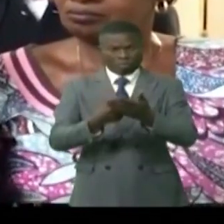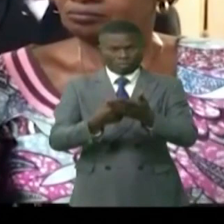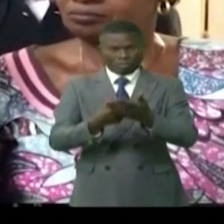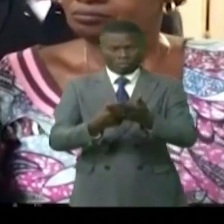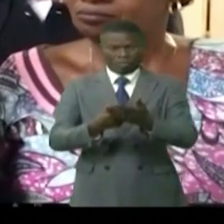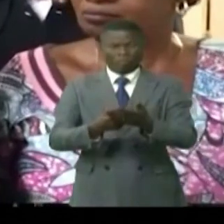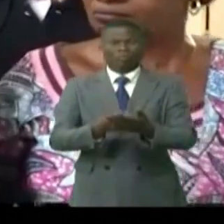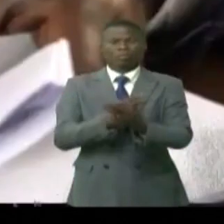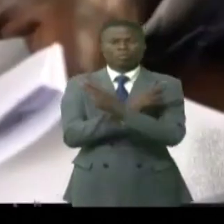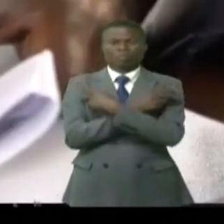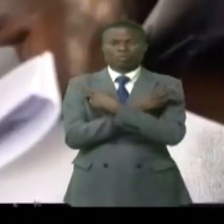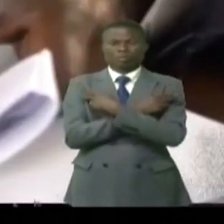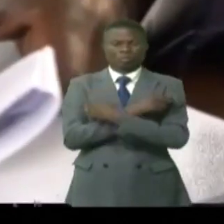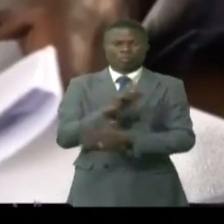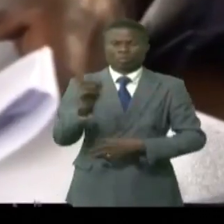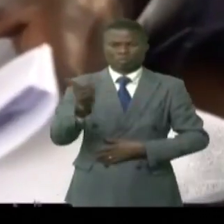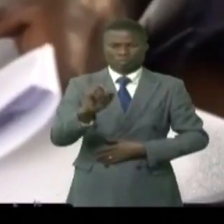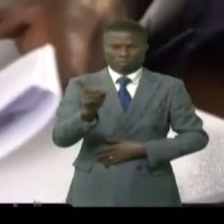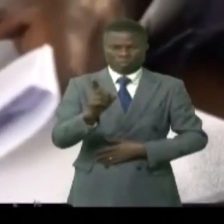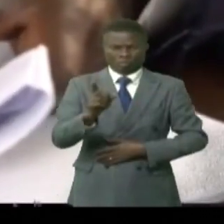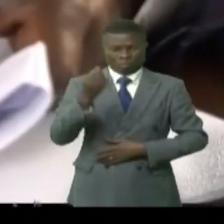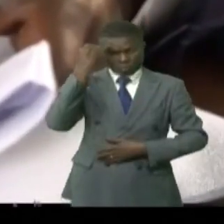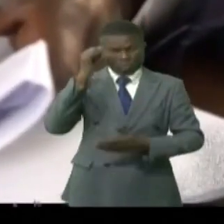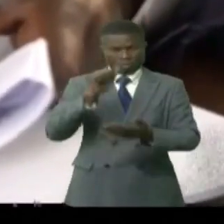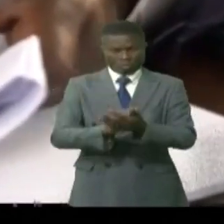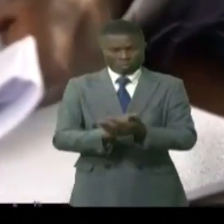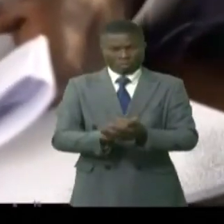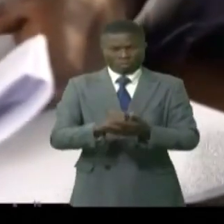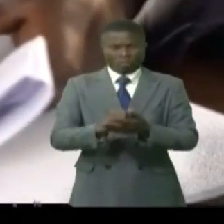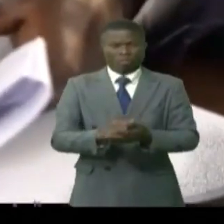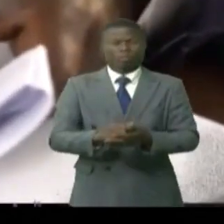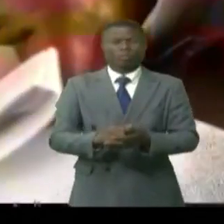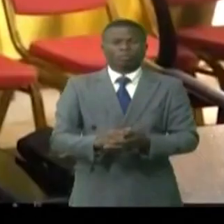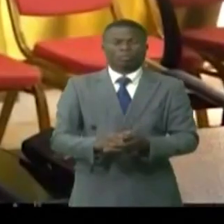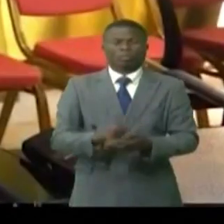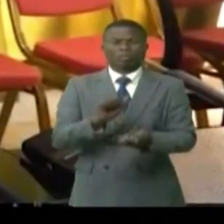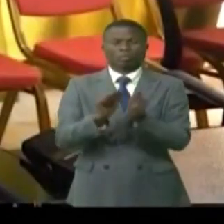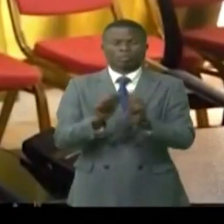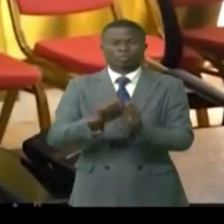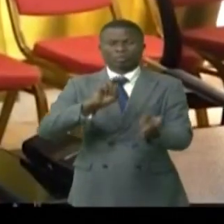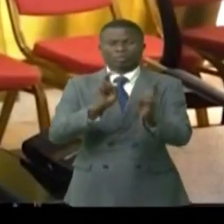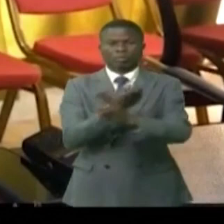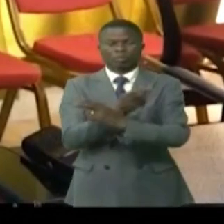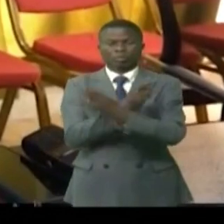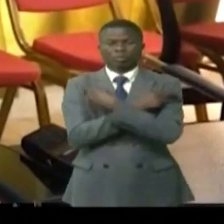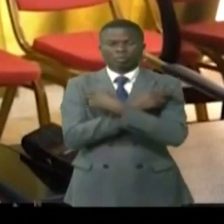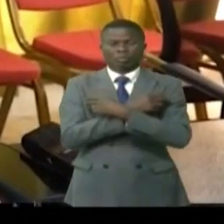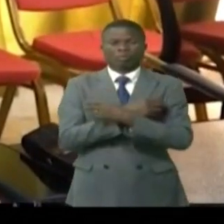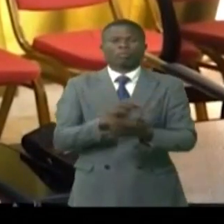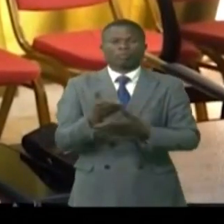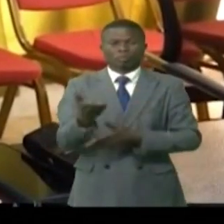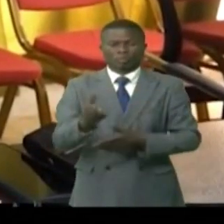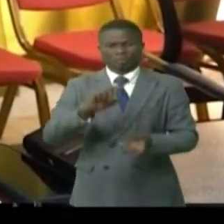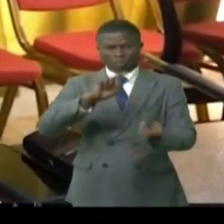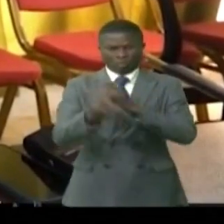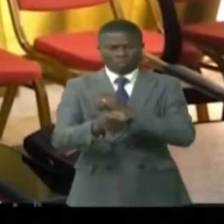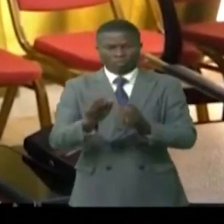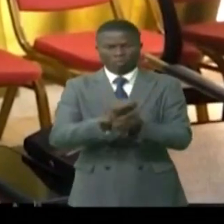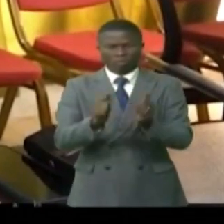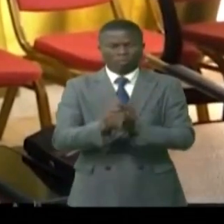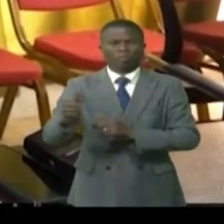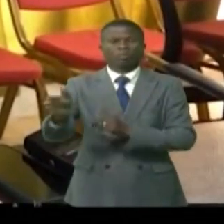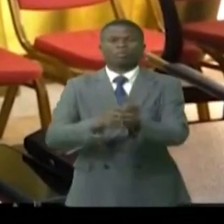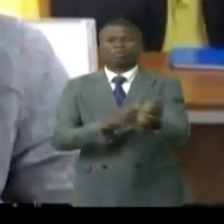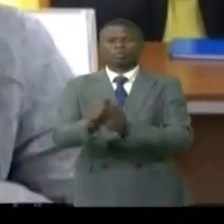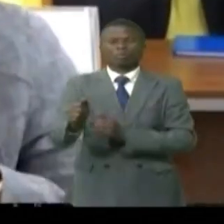villes mortes, en ce sens que ces dernières se transforment toujours à des